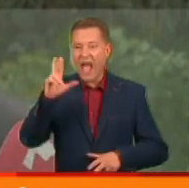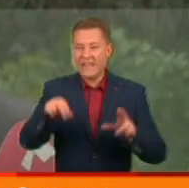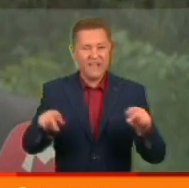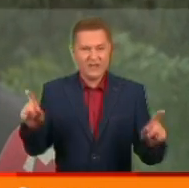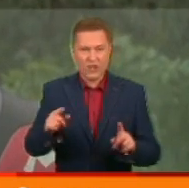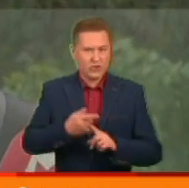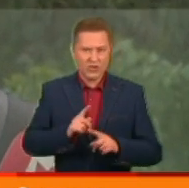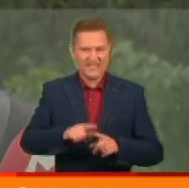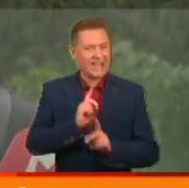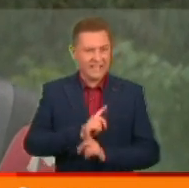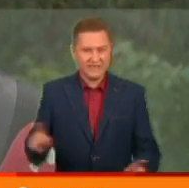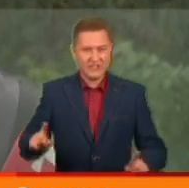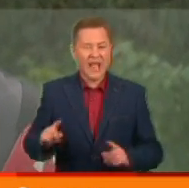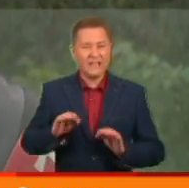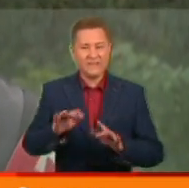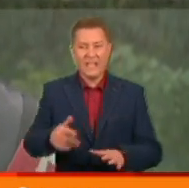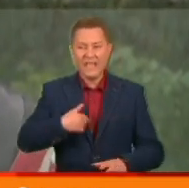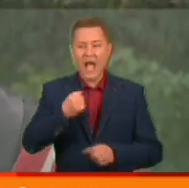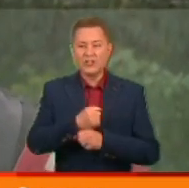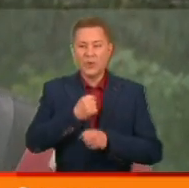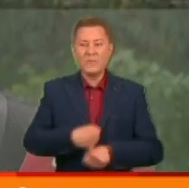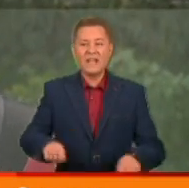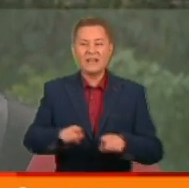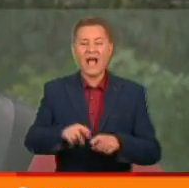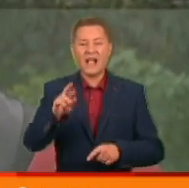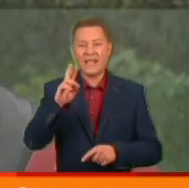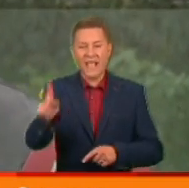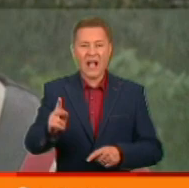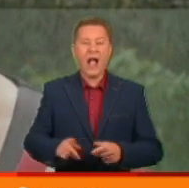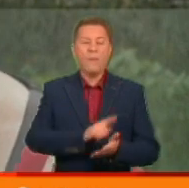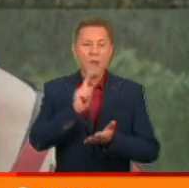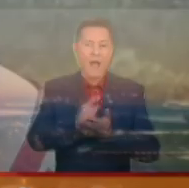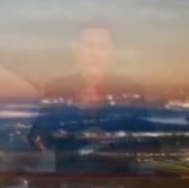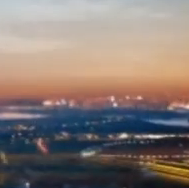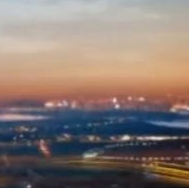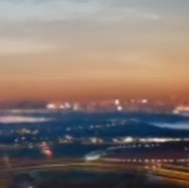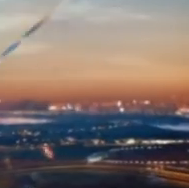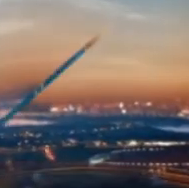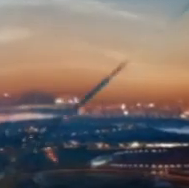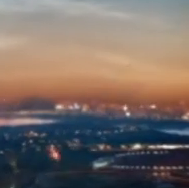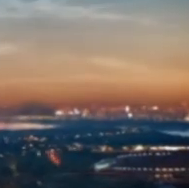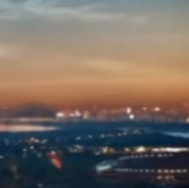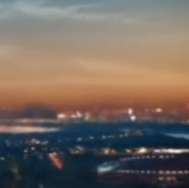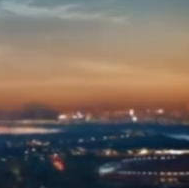це надзвичайний вчинок. Звичайно, я зробила так, як має поступити кожна нормальна українська людина.